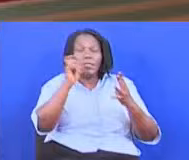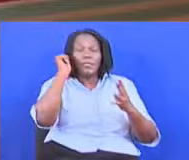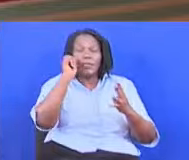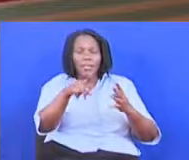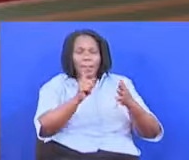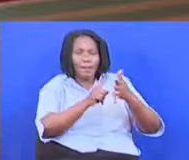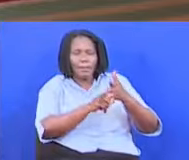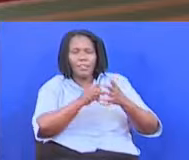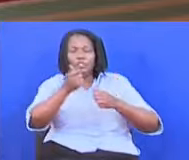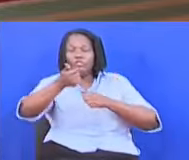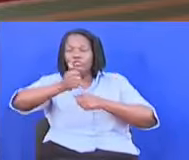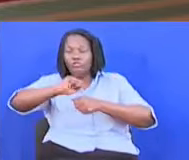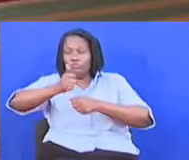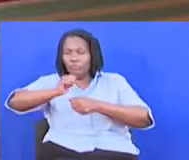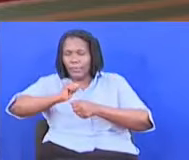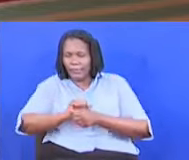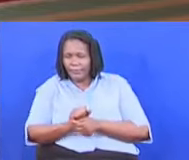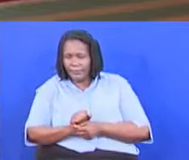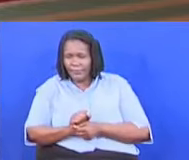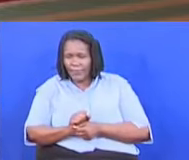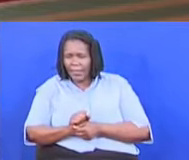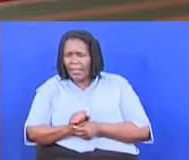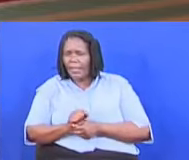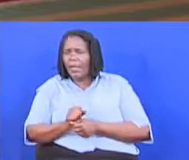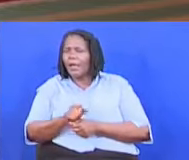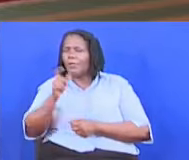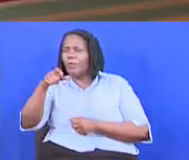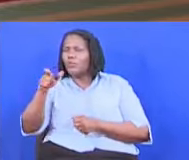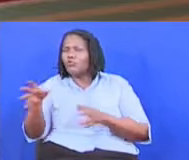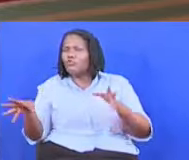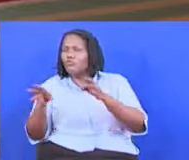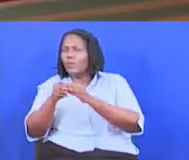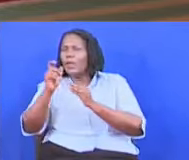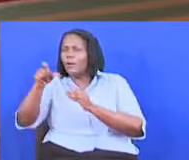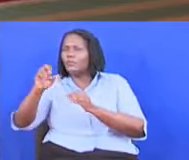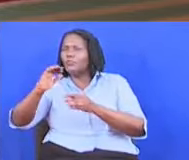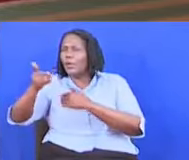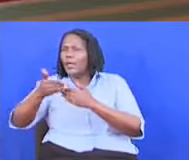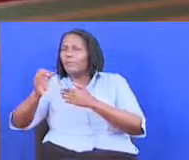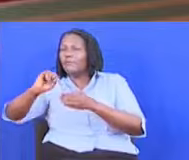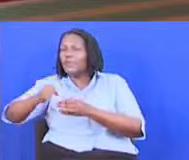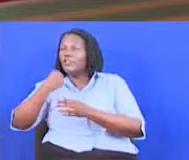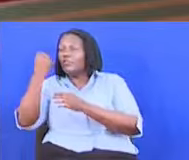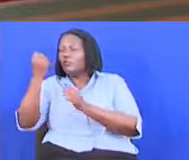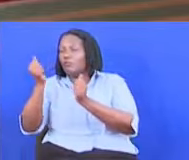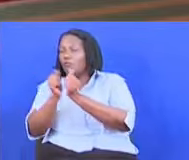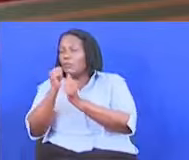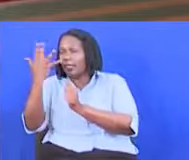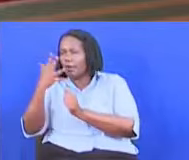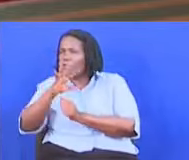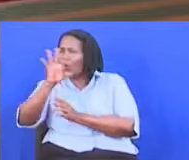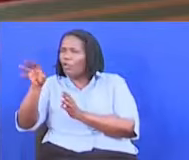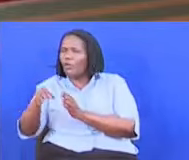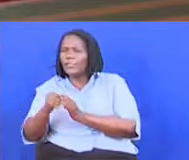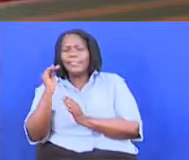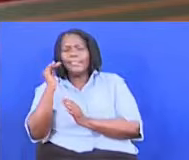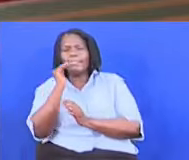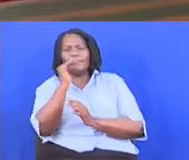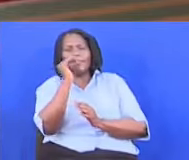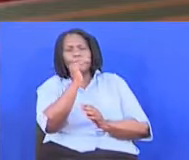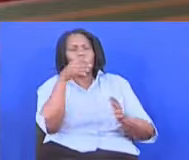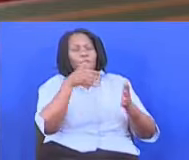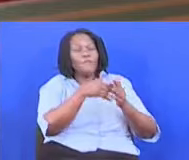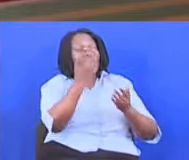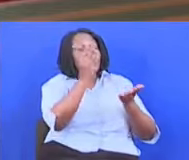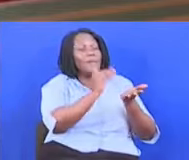Iringa, Njombe. Kuna watu wengi takriban zaidi ya milioni 15 na wanasafiri hadi kuja Ocean Road kwa ajili ya kupata